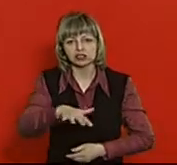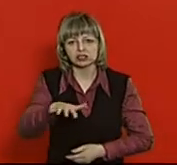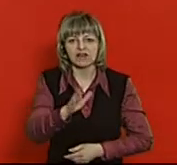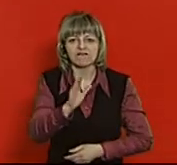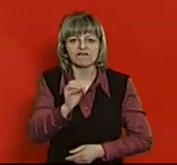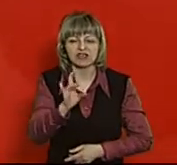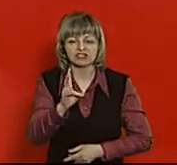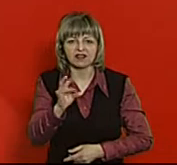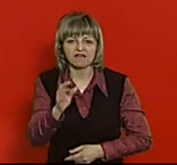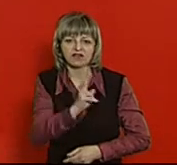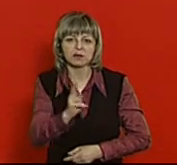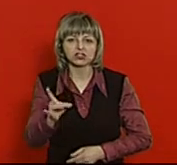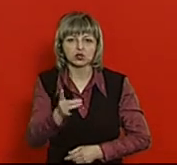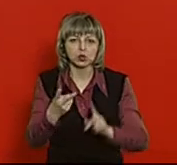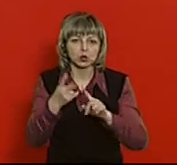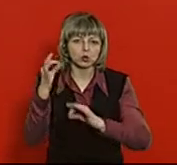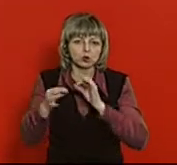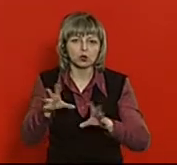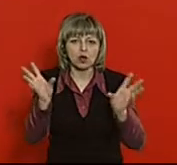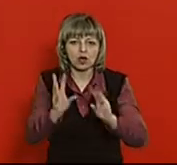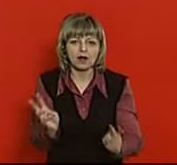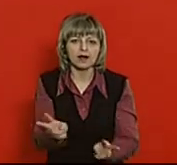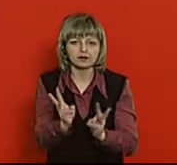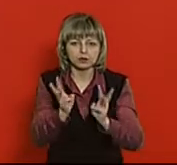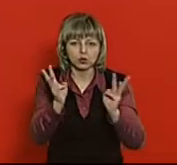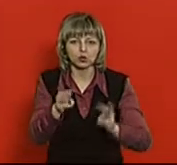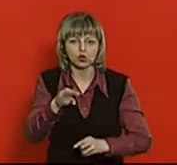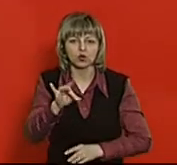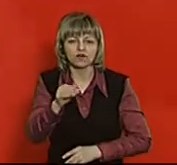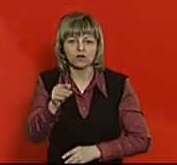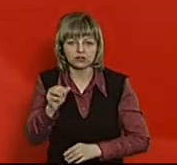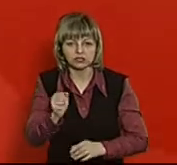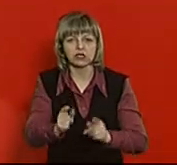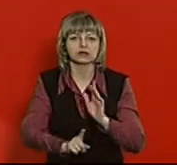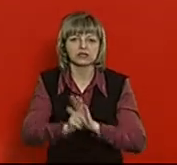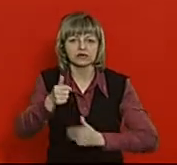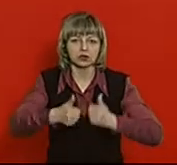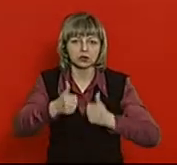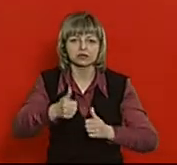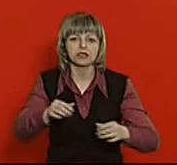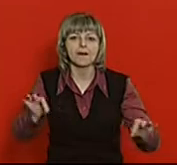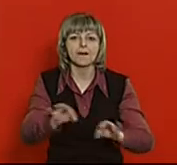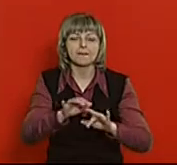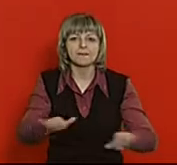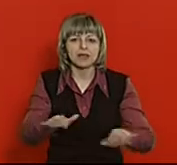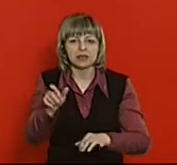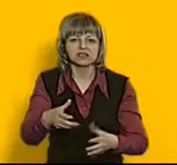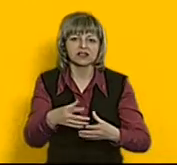Луцьку. У Камінь-Каширському районі другу добу гасять торфовище. Стартував міжнародний конкурс піаністів «Шопенівська